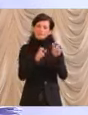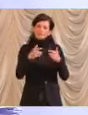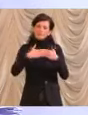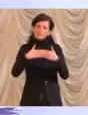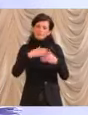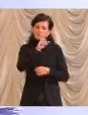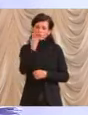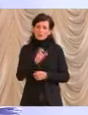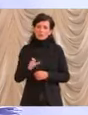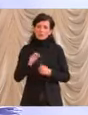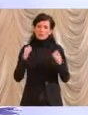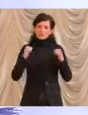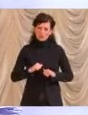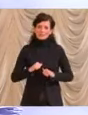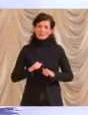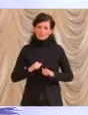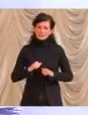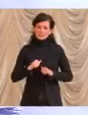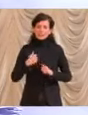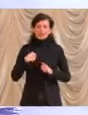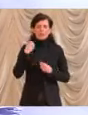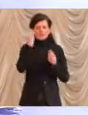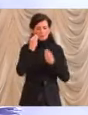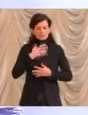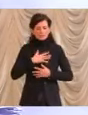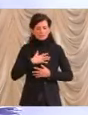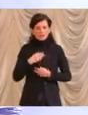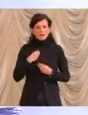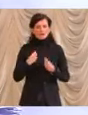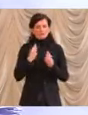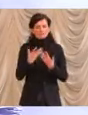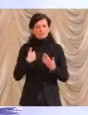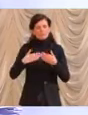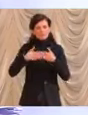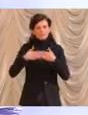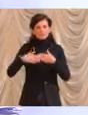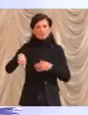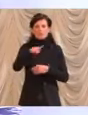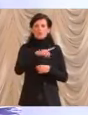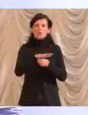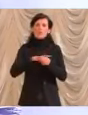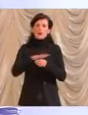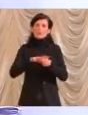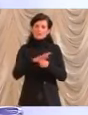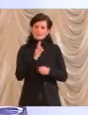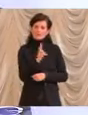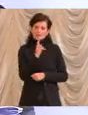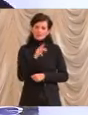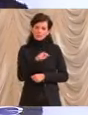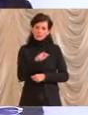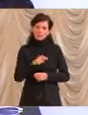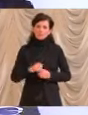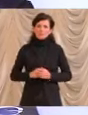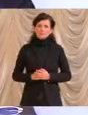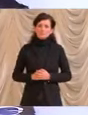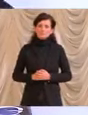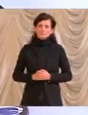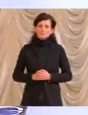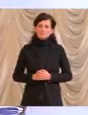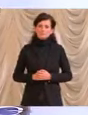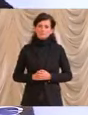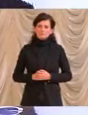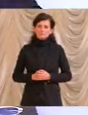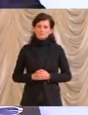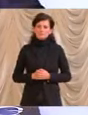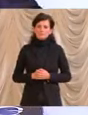per i familiari, il pensiero a queste vittime e ai loro familiari. C'è un altro dato che nello stesso tempo